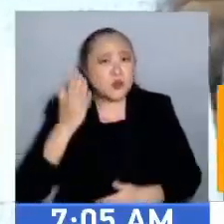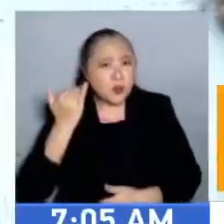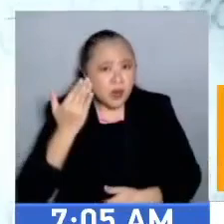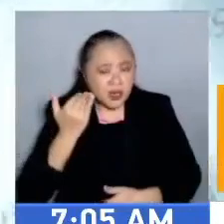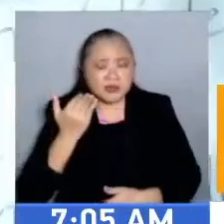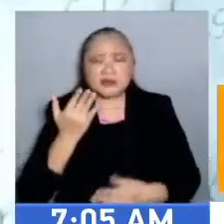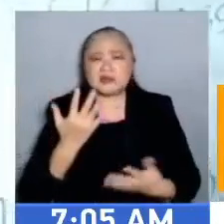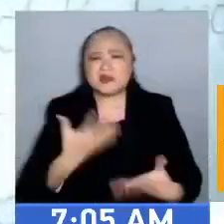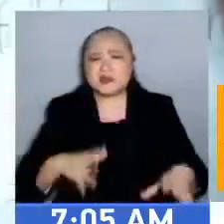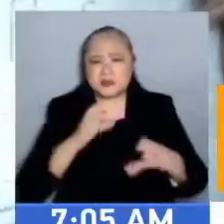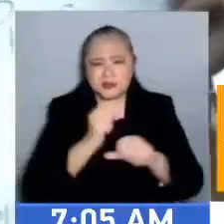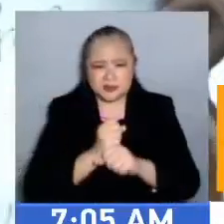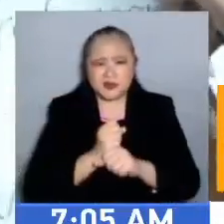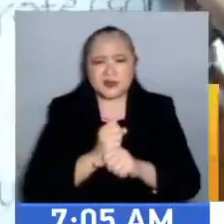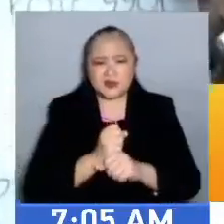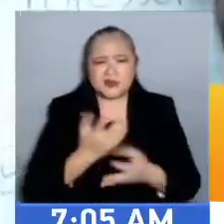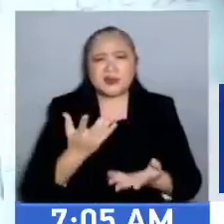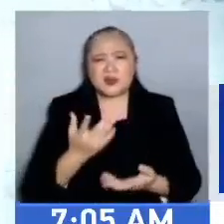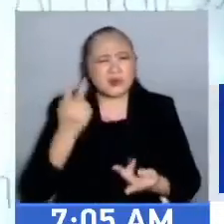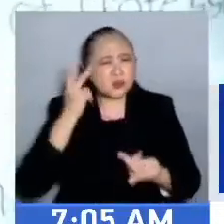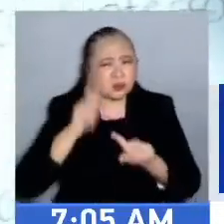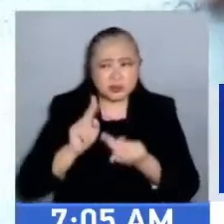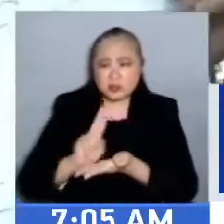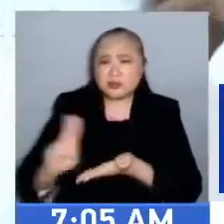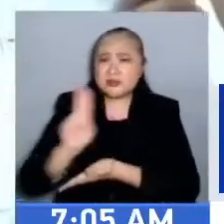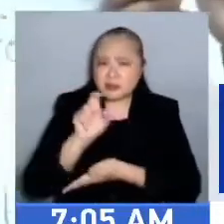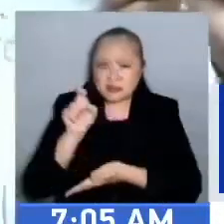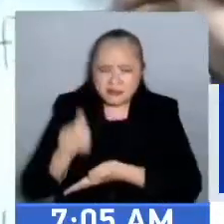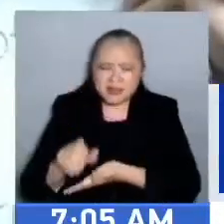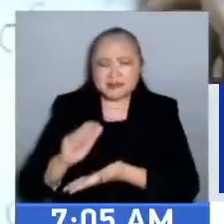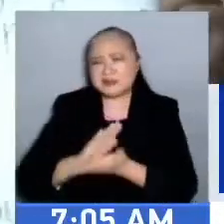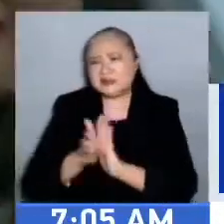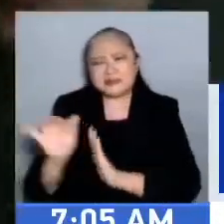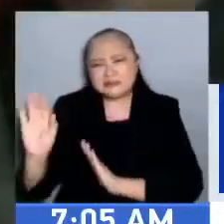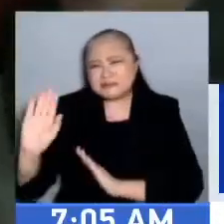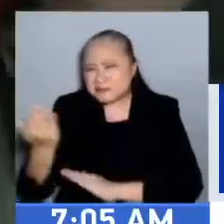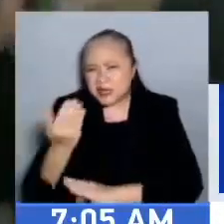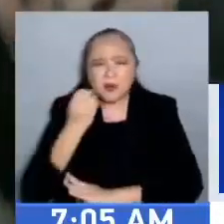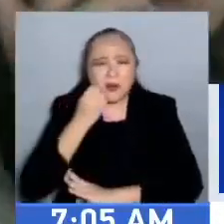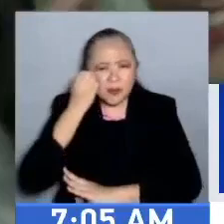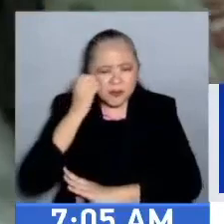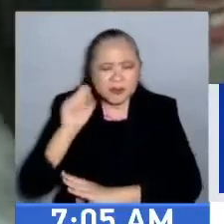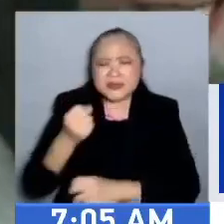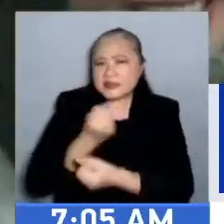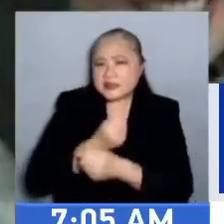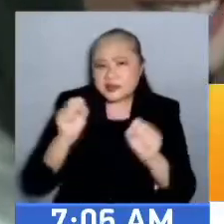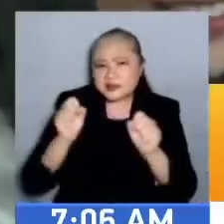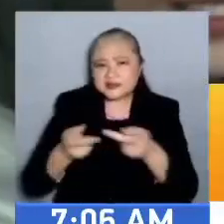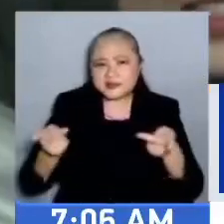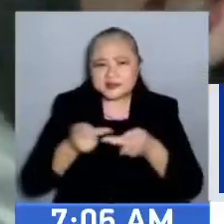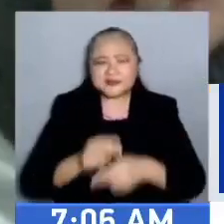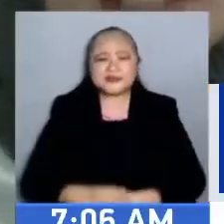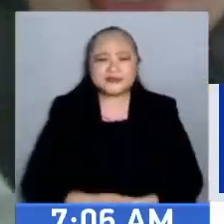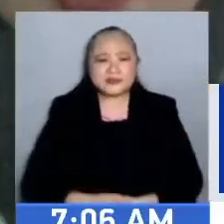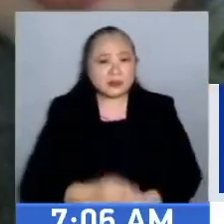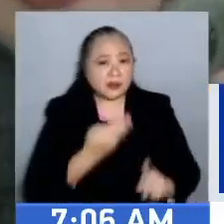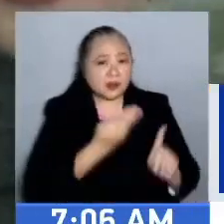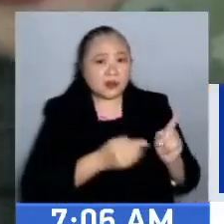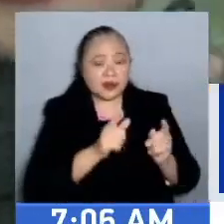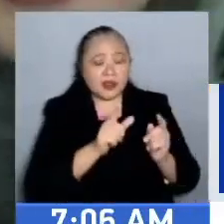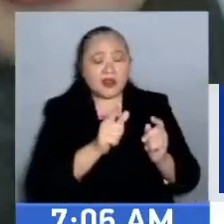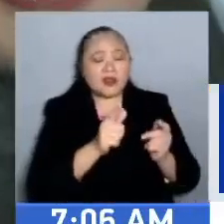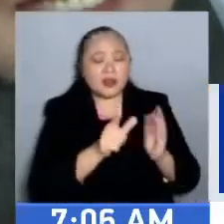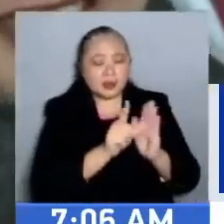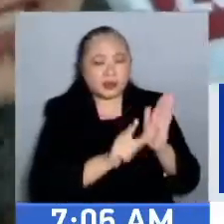yung very purpose ng university, to be a home. And a home should be a safe place. Ayon kay Attorney Rashid Pandi, ang personal